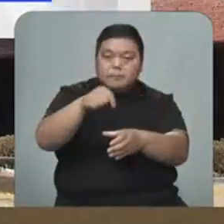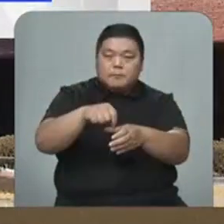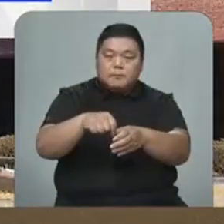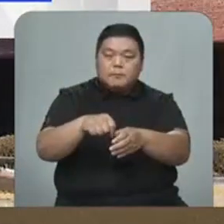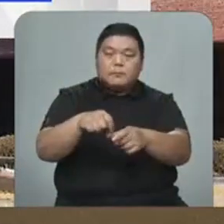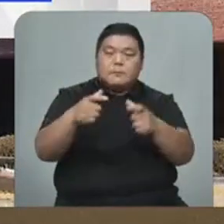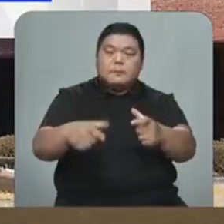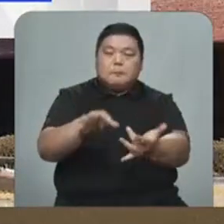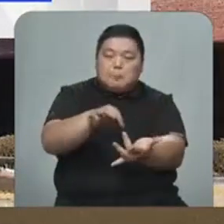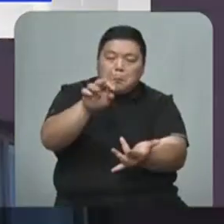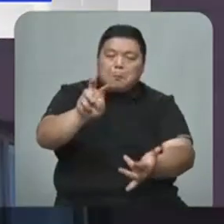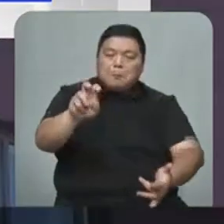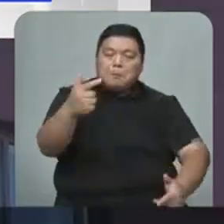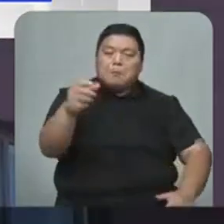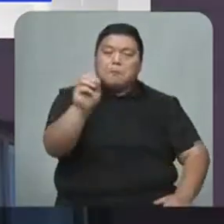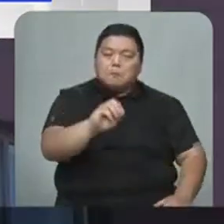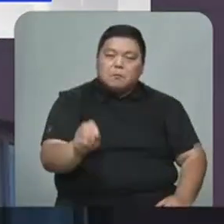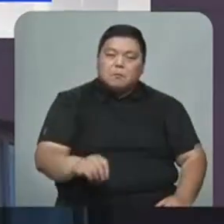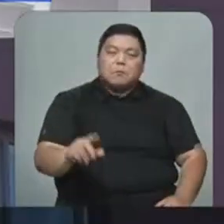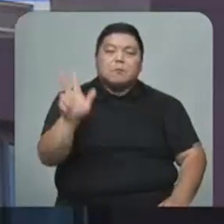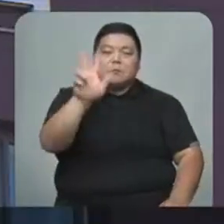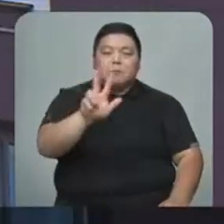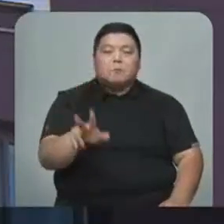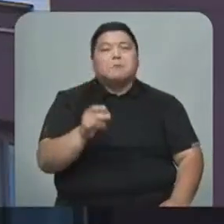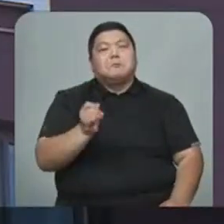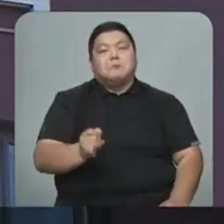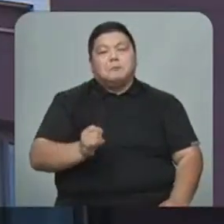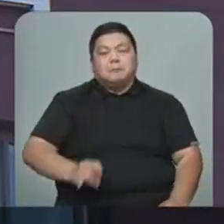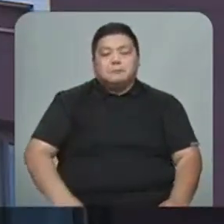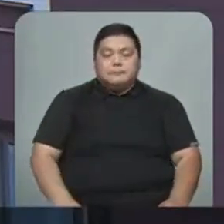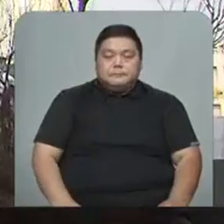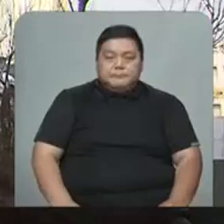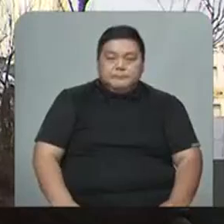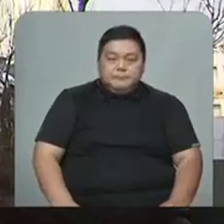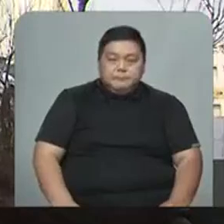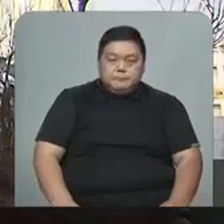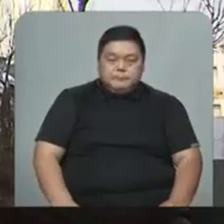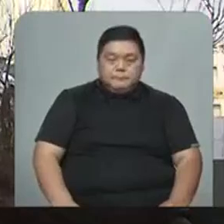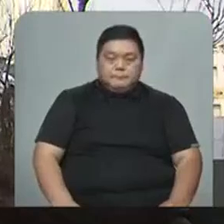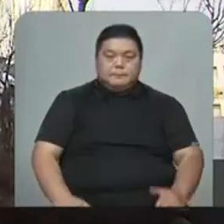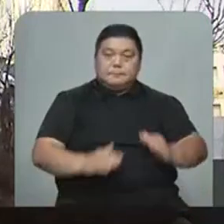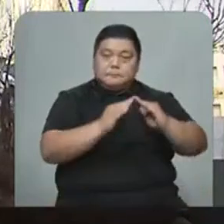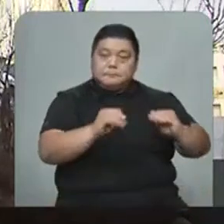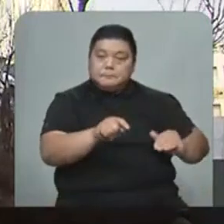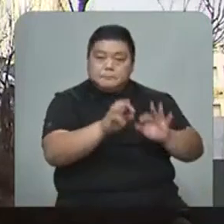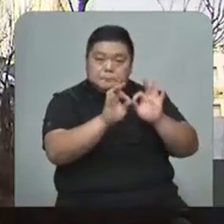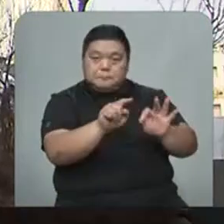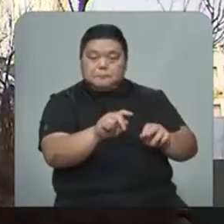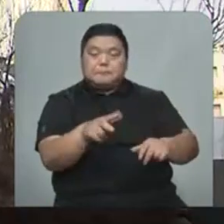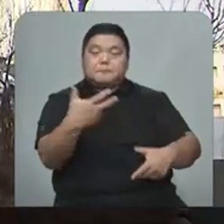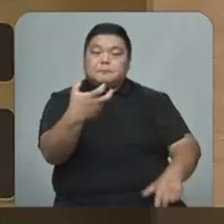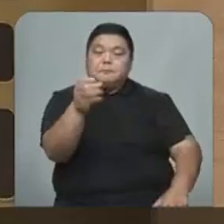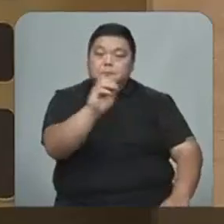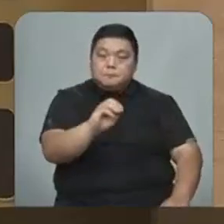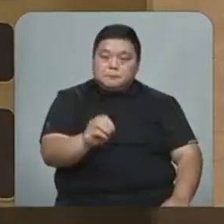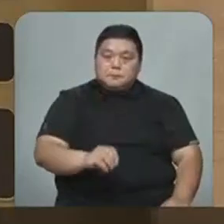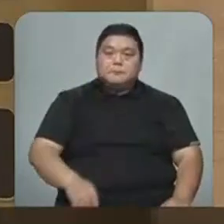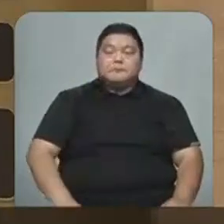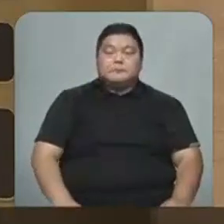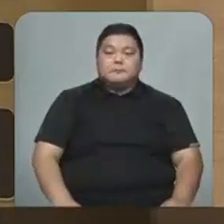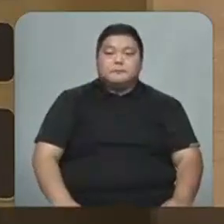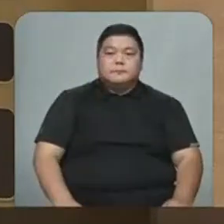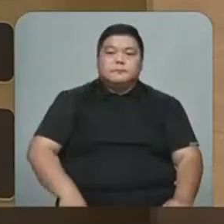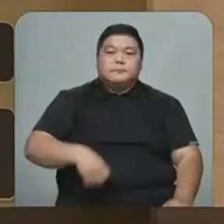비율은 36% 있데 전국에서 가장 낮기 때문입니다 호남권은 70% 이릅니다